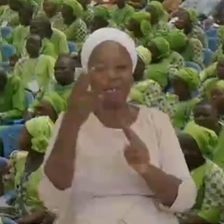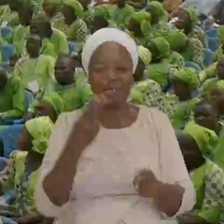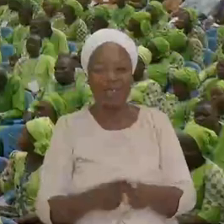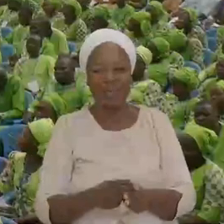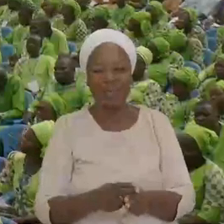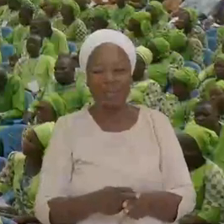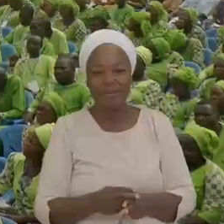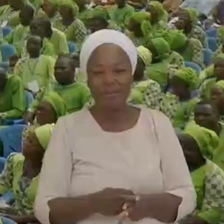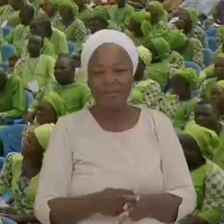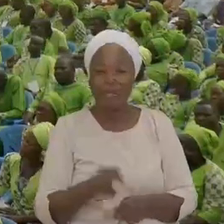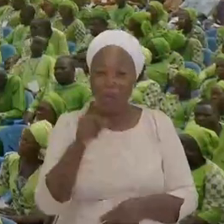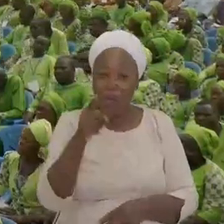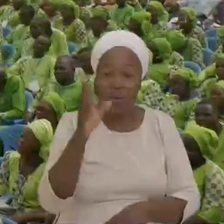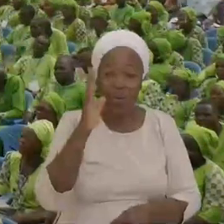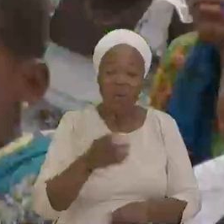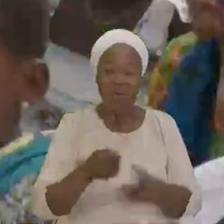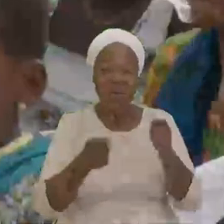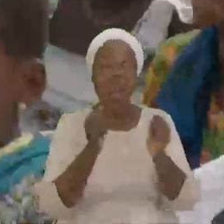Tu régneras avec lui.